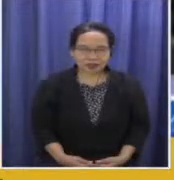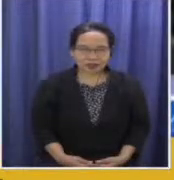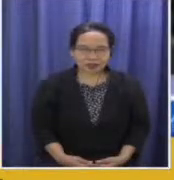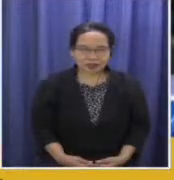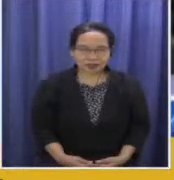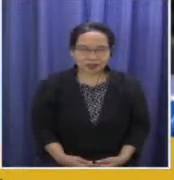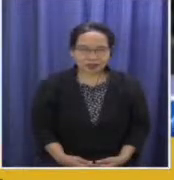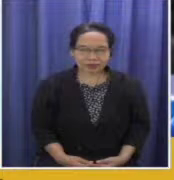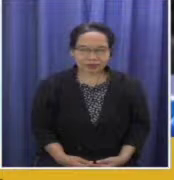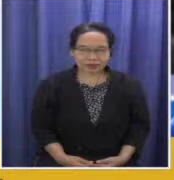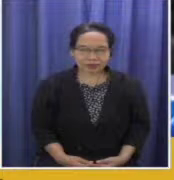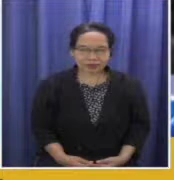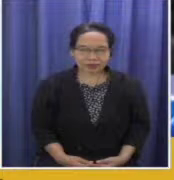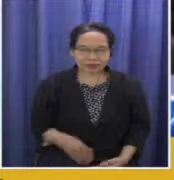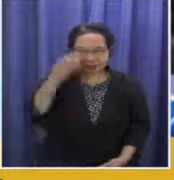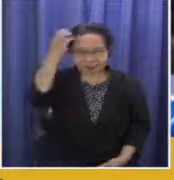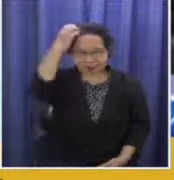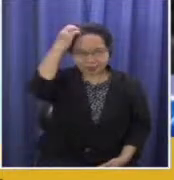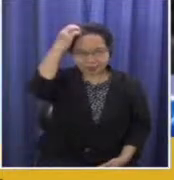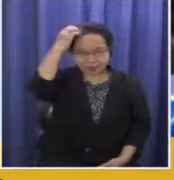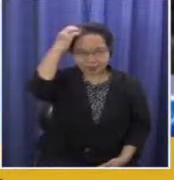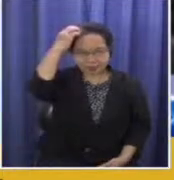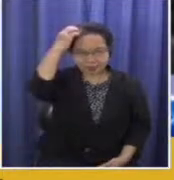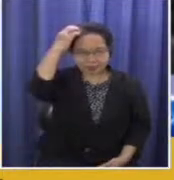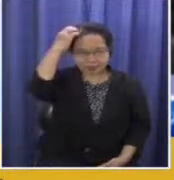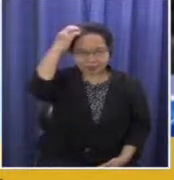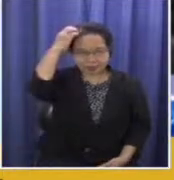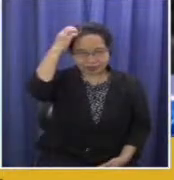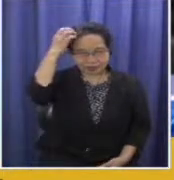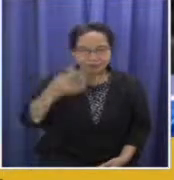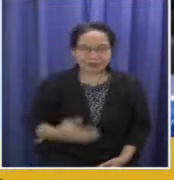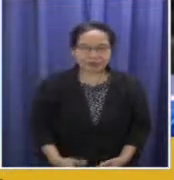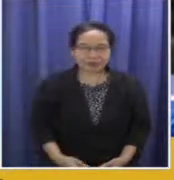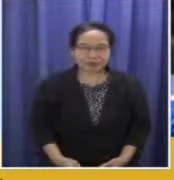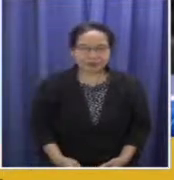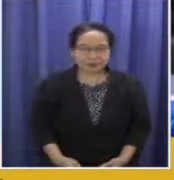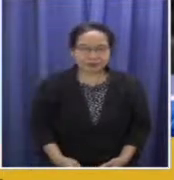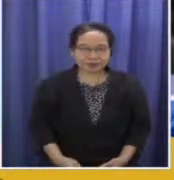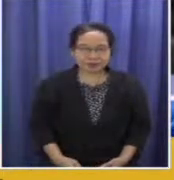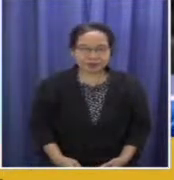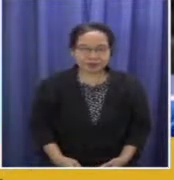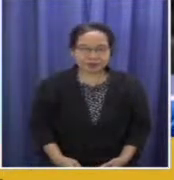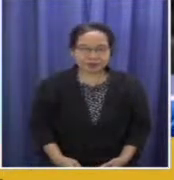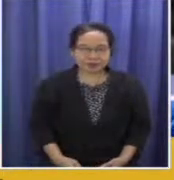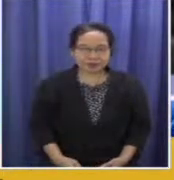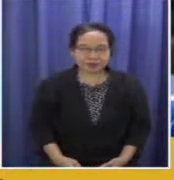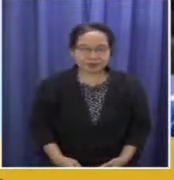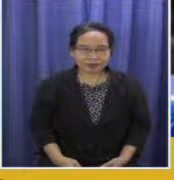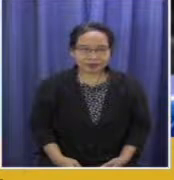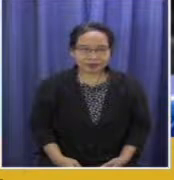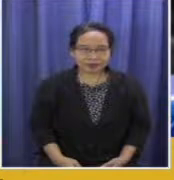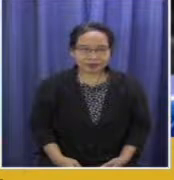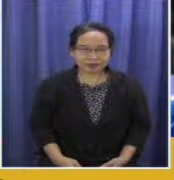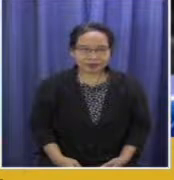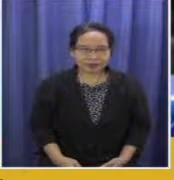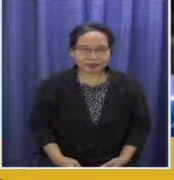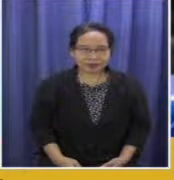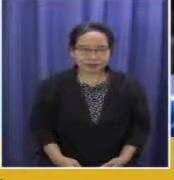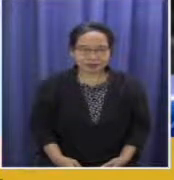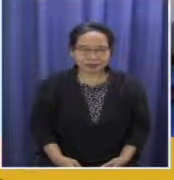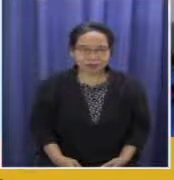मैले सिक्न पाएँ। म धेरै खुसी छु, धेरै आनन्दित पनि भएँ हजुरको